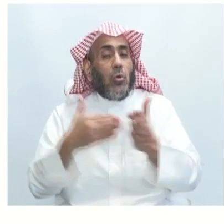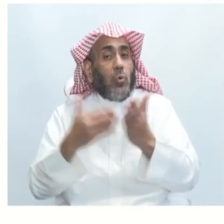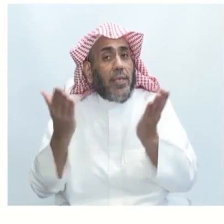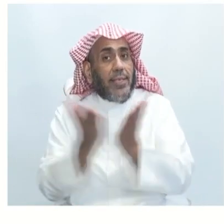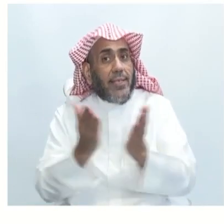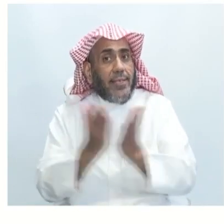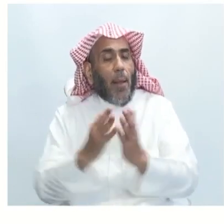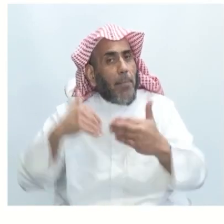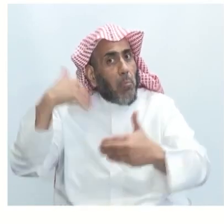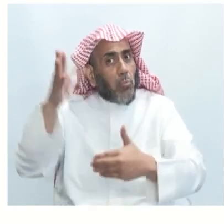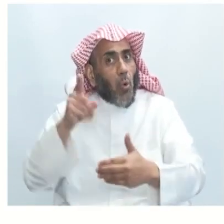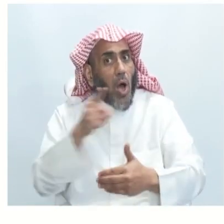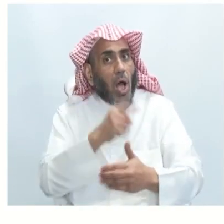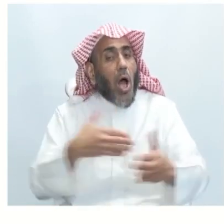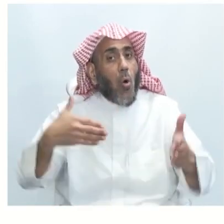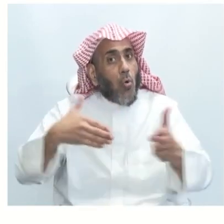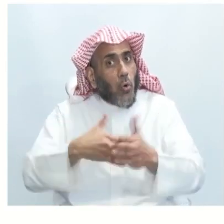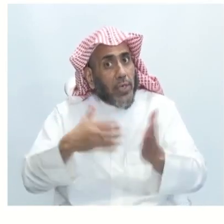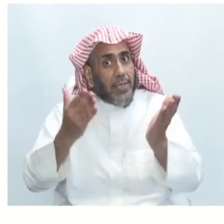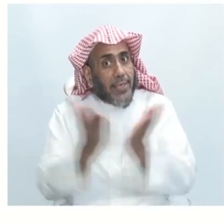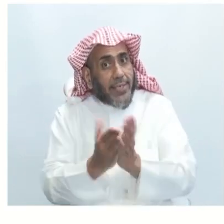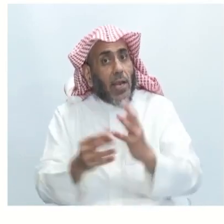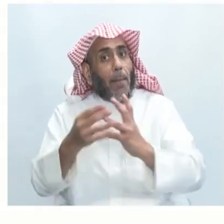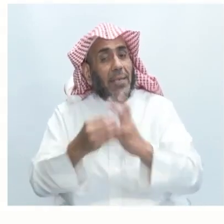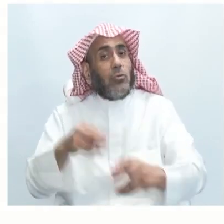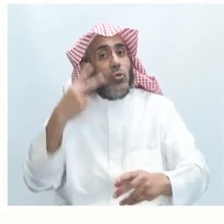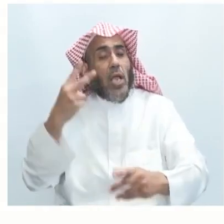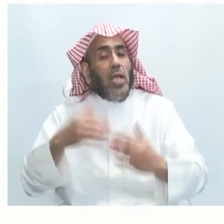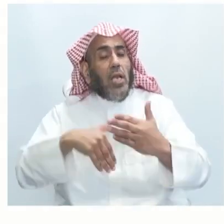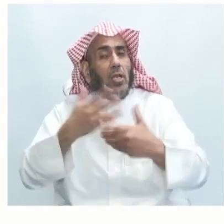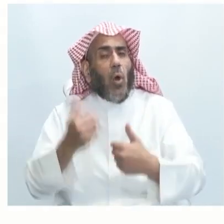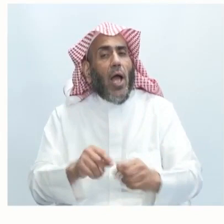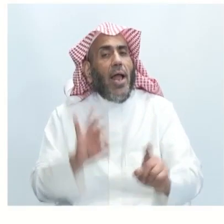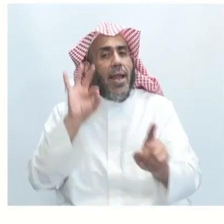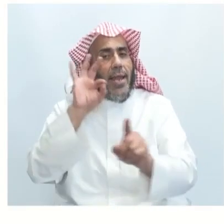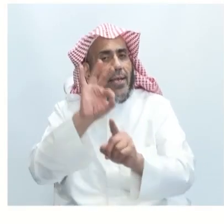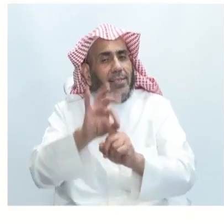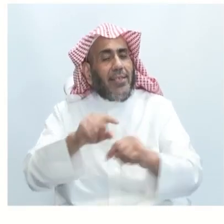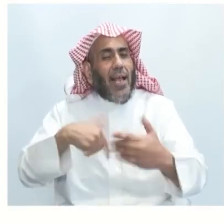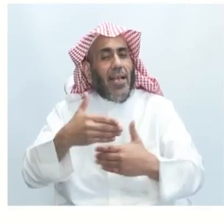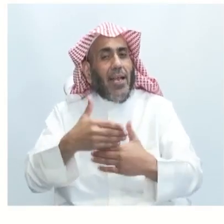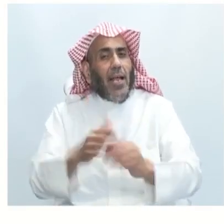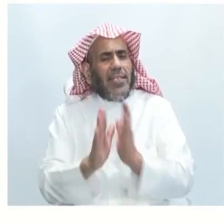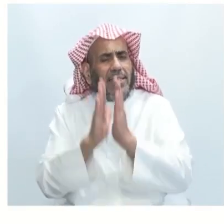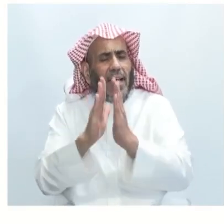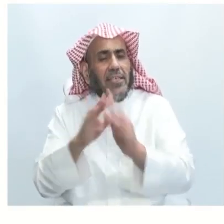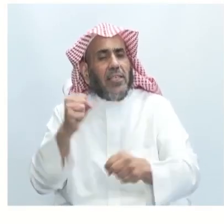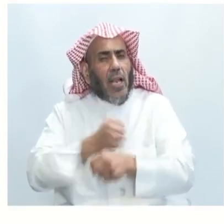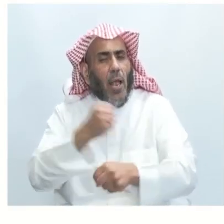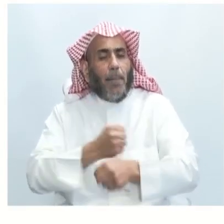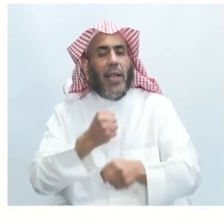اليوم من المتوقع او ننهي درسنا بجزئيه من المتوقع ان نصل الى تحديد